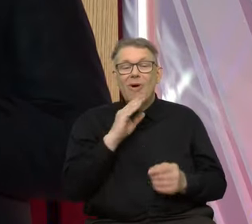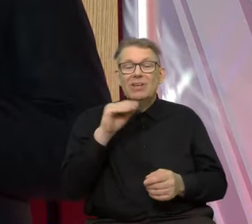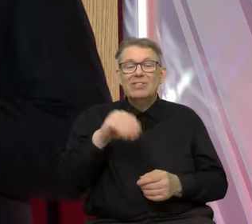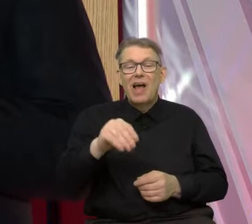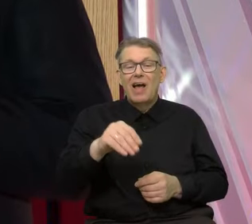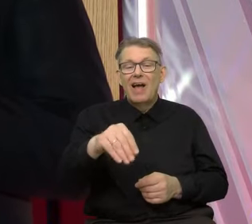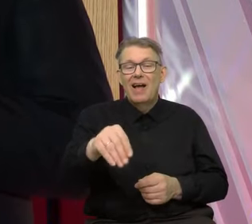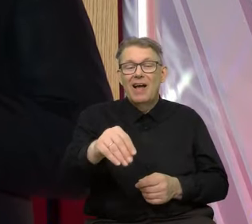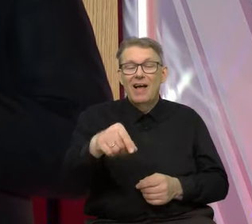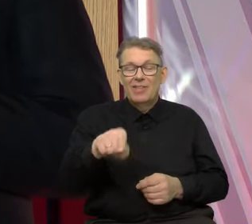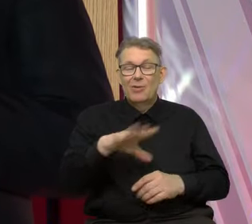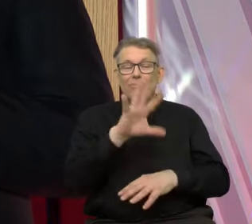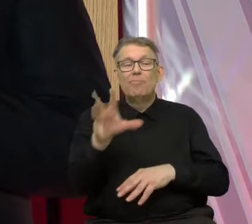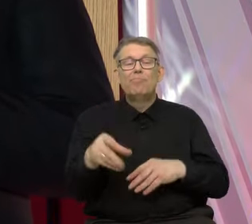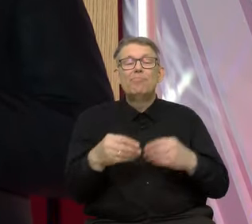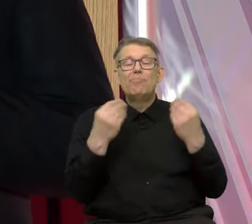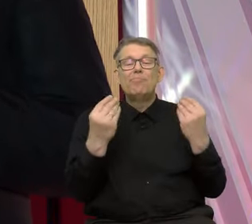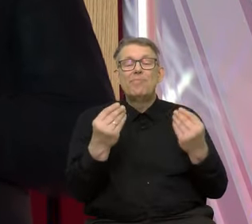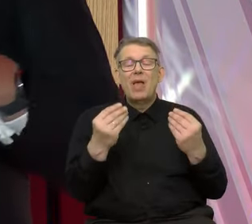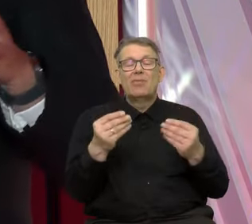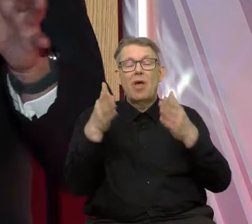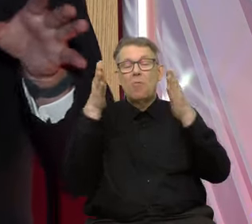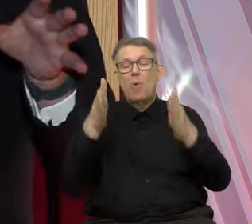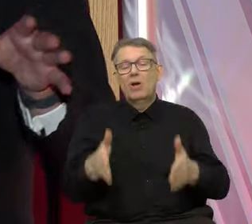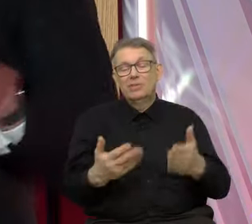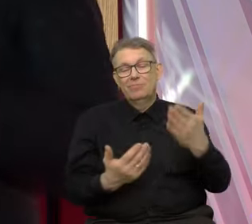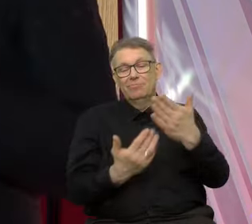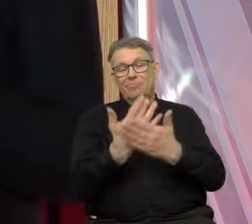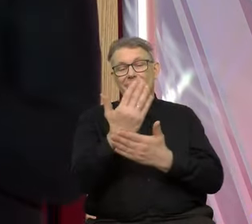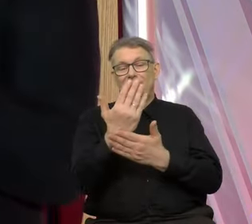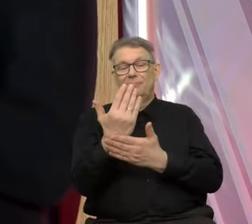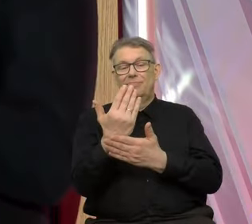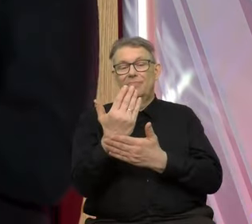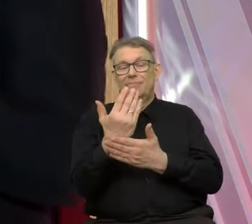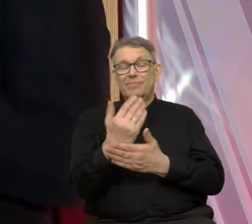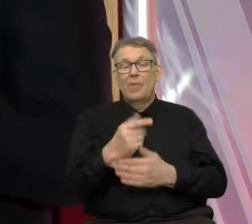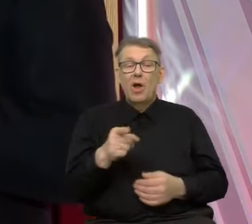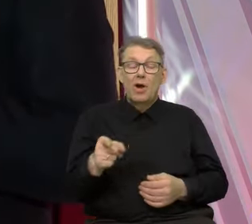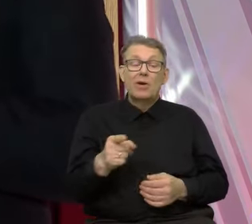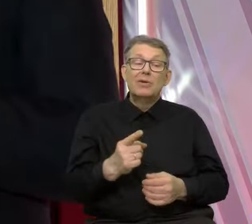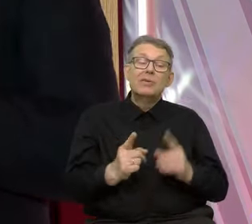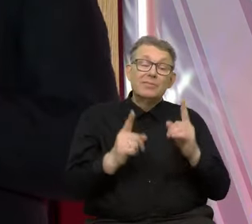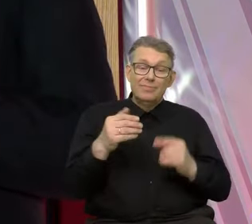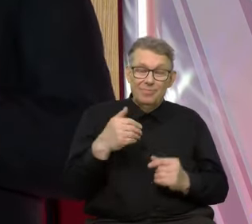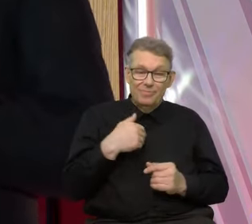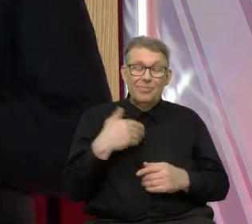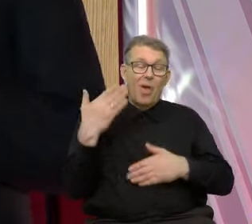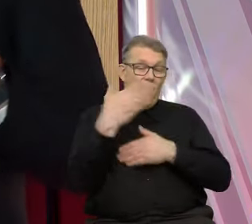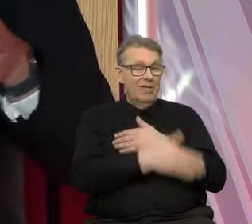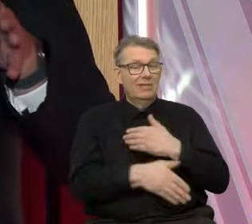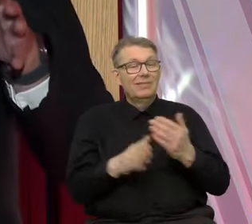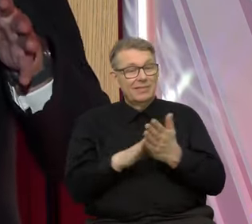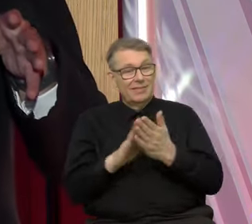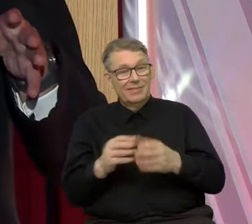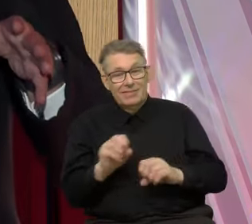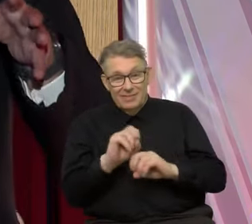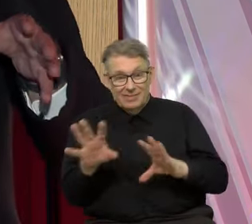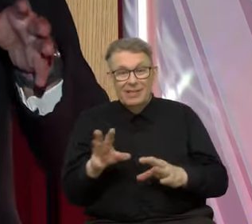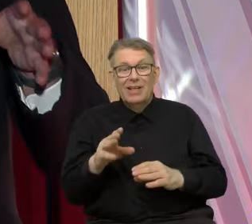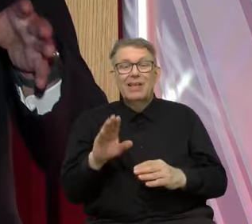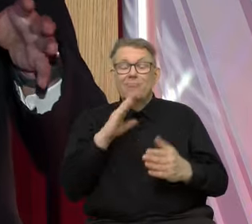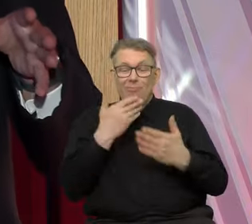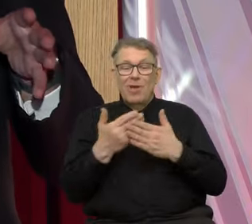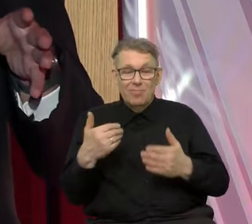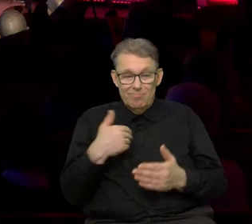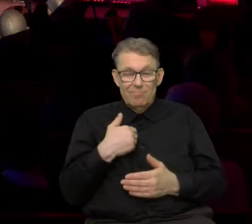takiej pięknej postawy, bo ona nieraz, jak powiedział ten ostatni nagrodzony, ona w nas jest, to jest